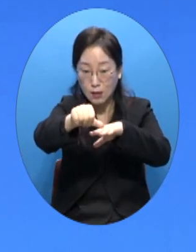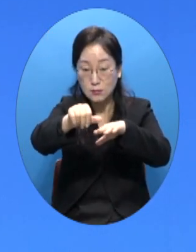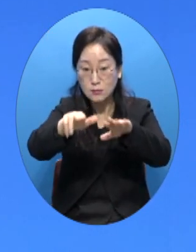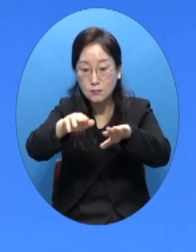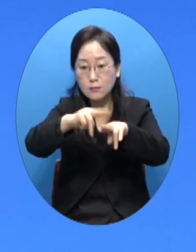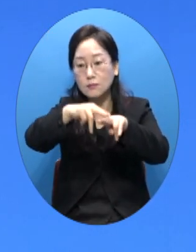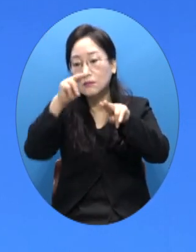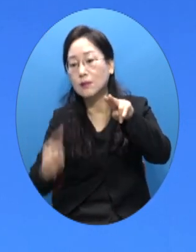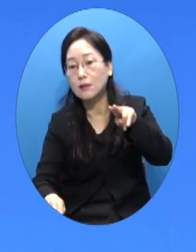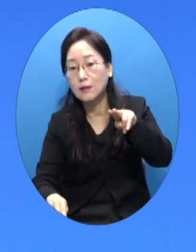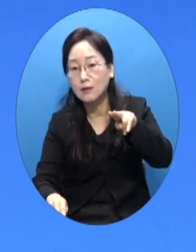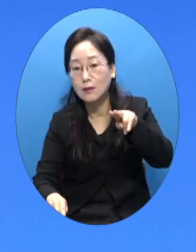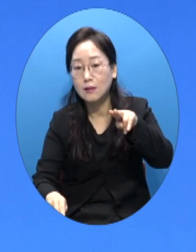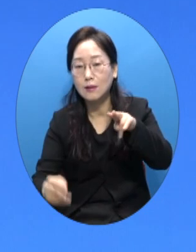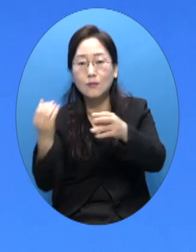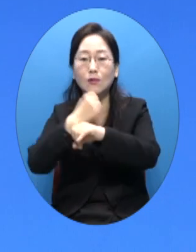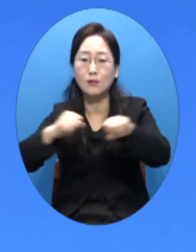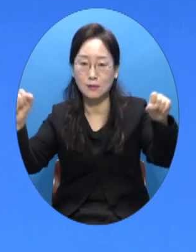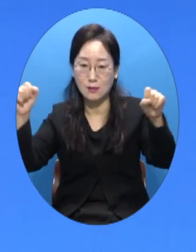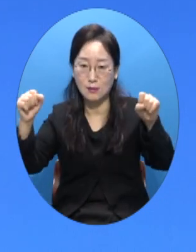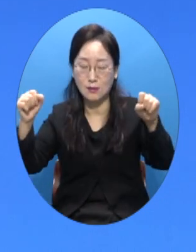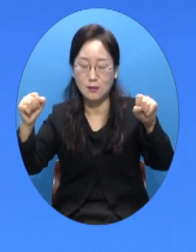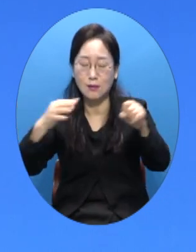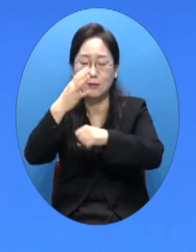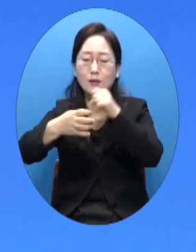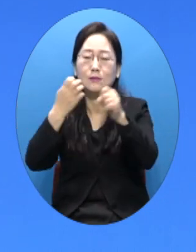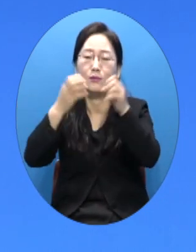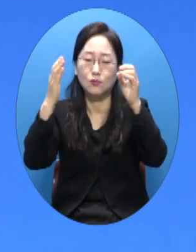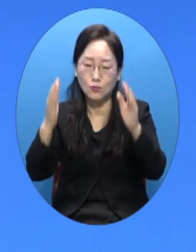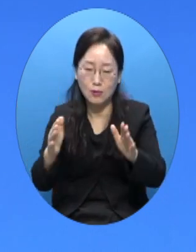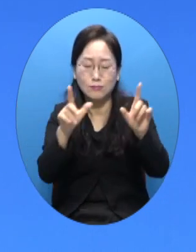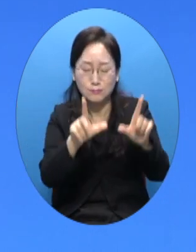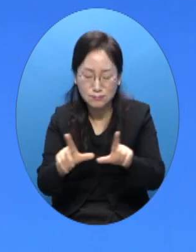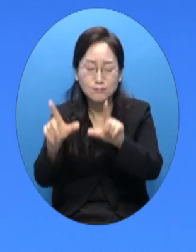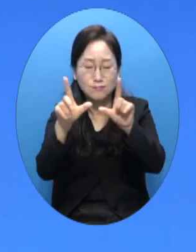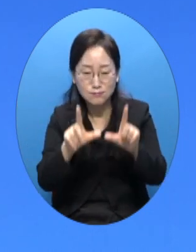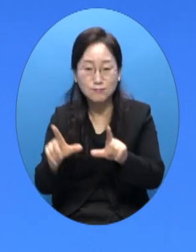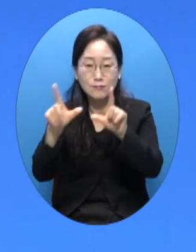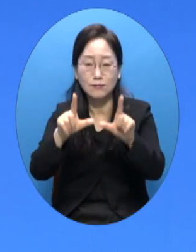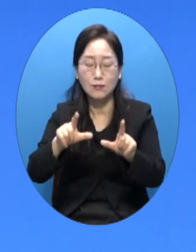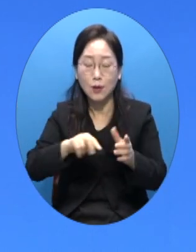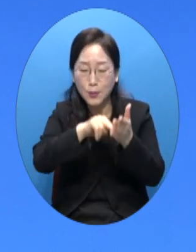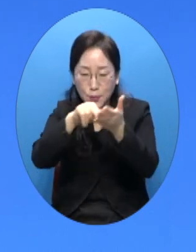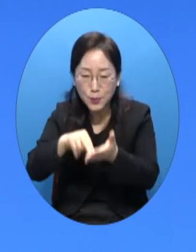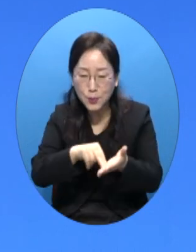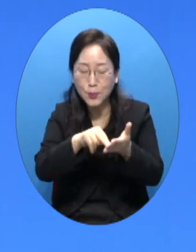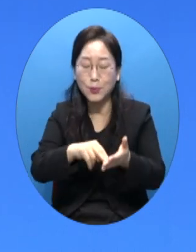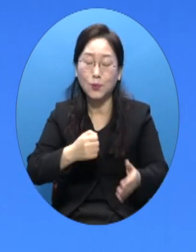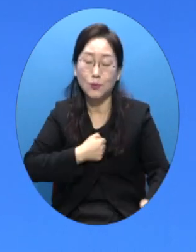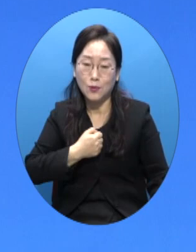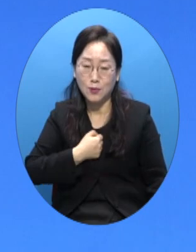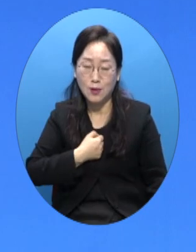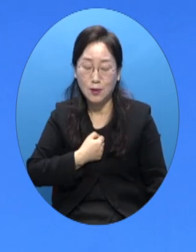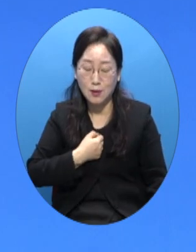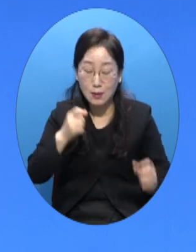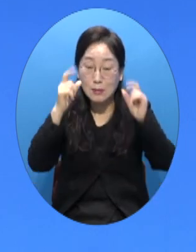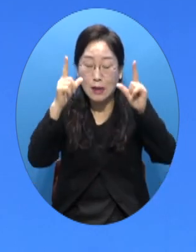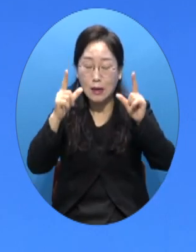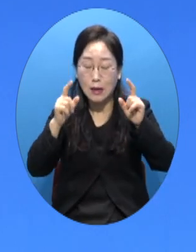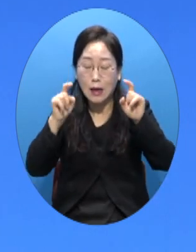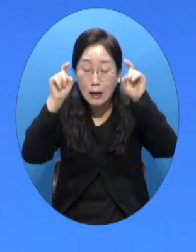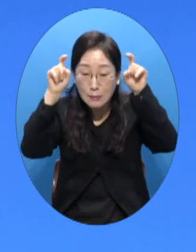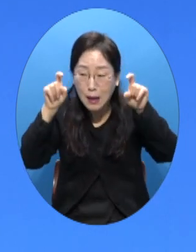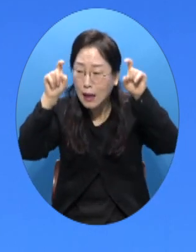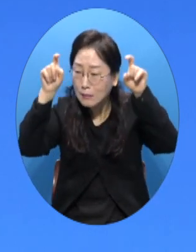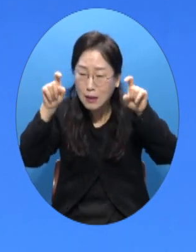내려가서 광야에서 40년을 보냅니다 외롭고 사람 광야에서 눈을 뜨면 매매 오는